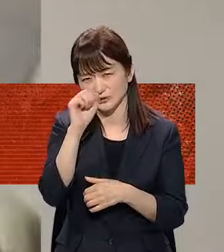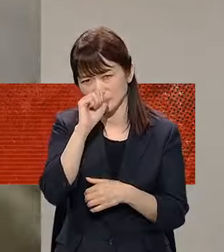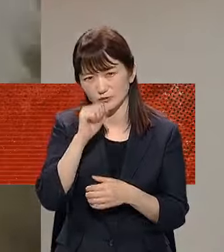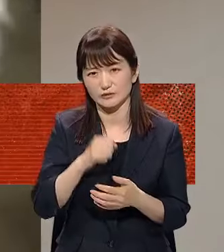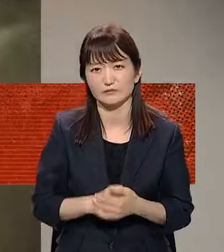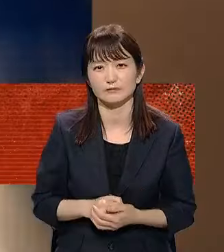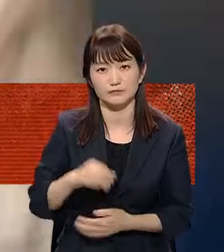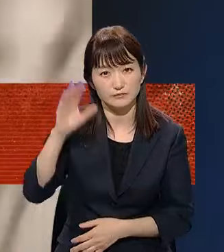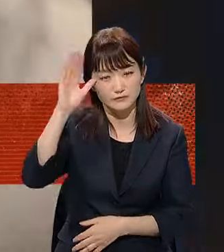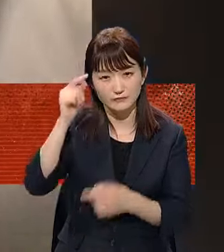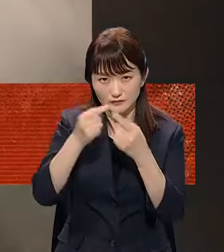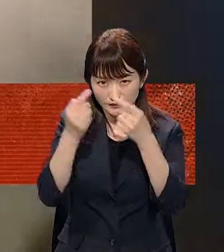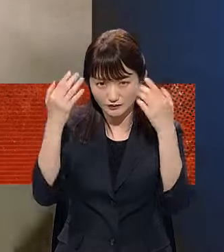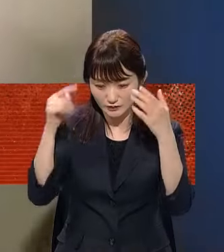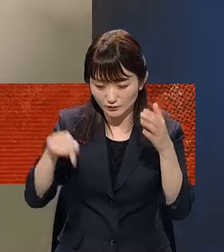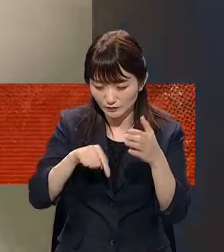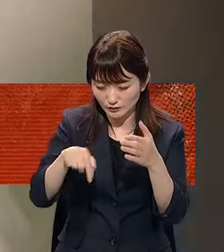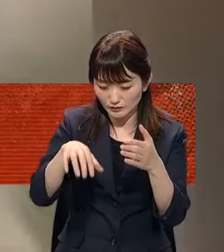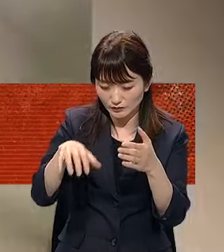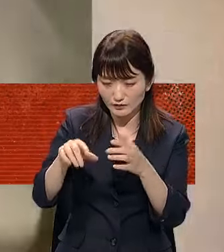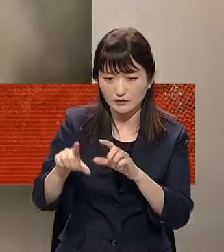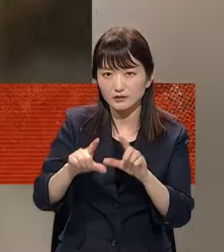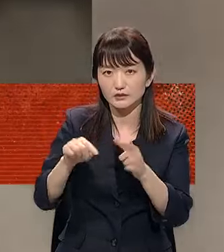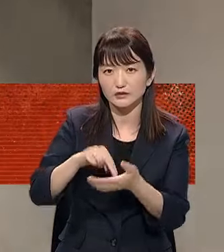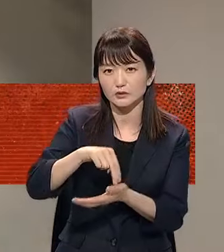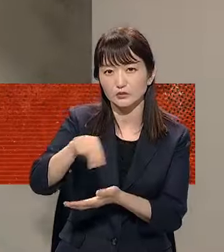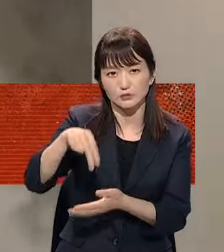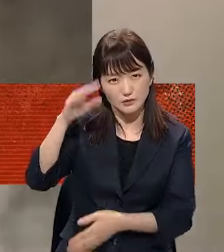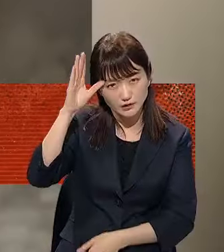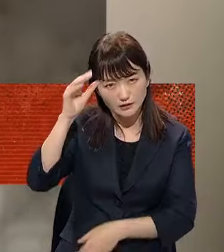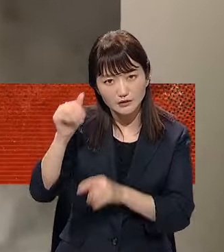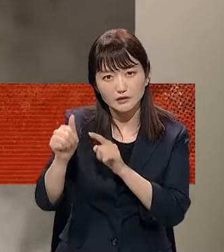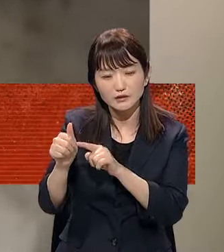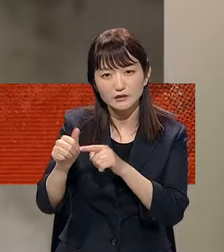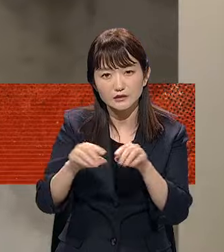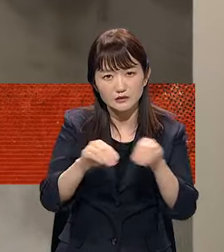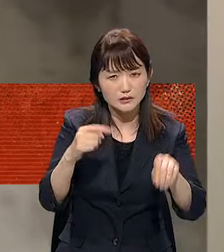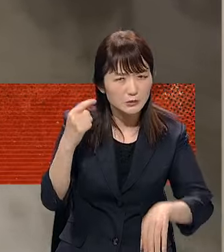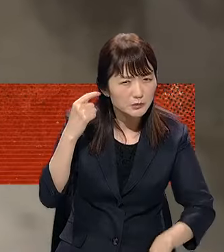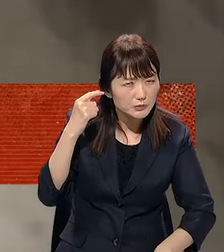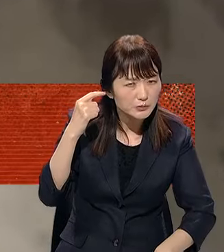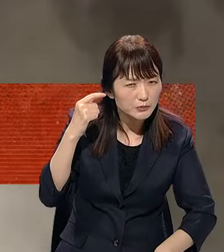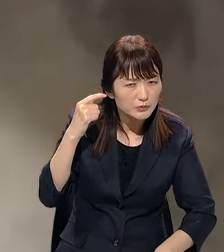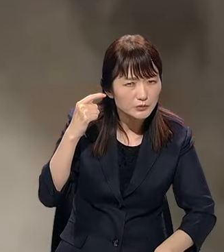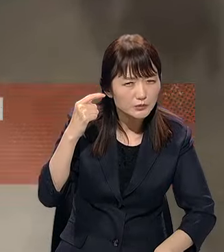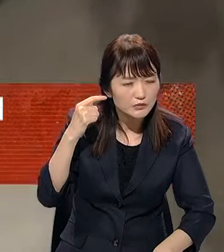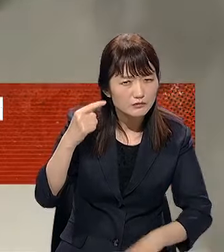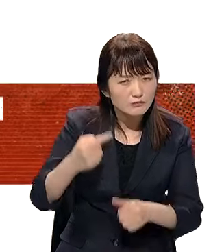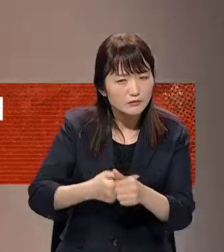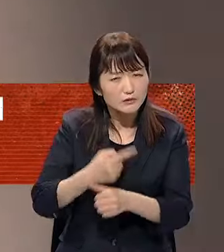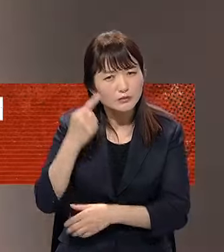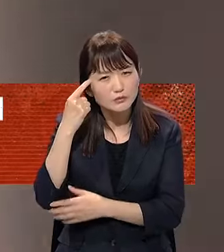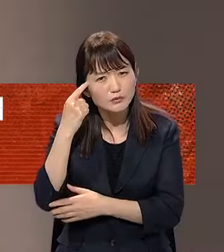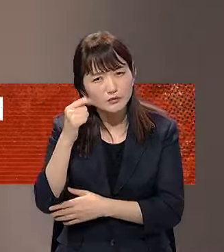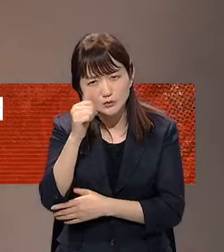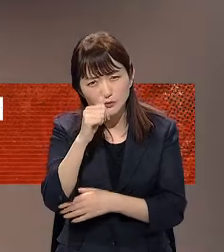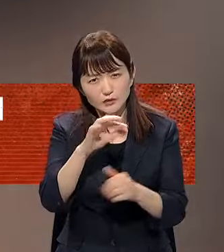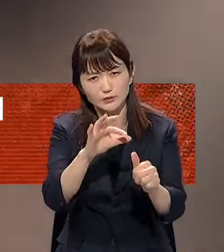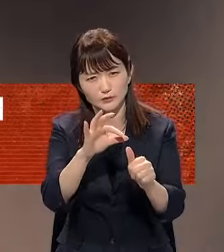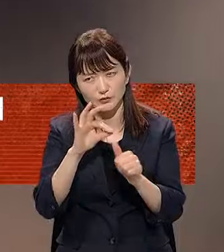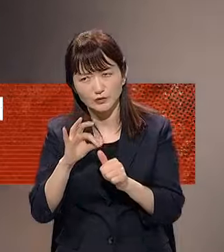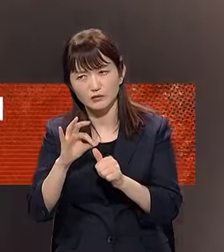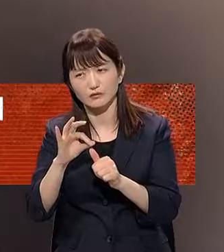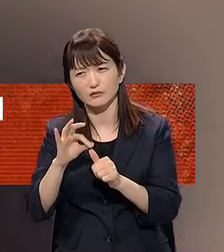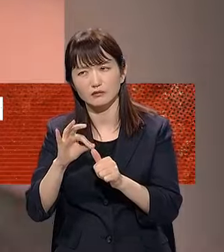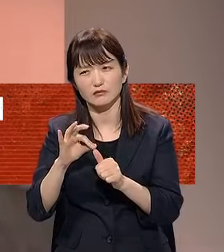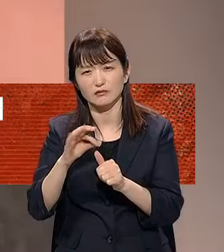이 강아지는 대학교 캠퍼스에서 지내던 유기견이었다고 합니다. 이 땅에서 들려오는 울음소리를 우연히 듣고 고양이를 구한 건데요.